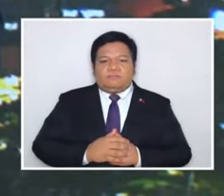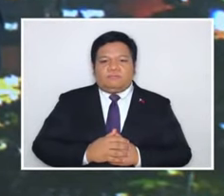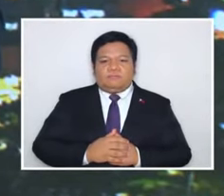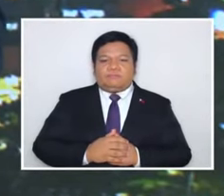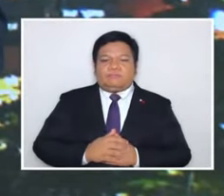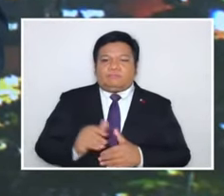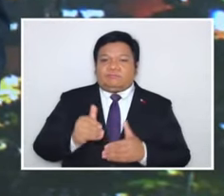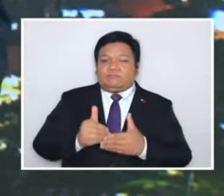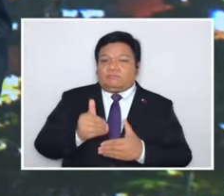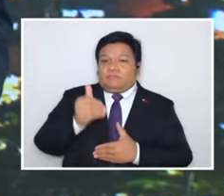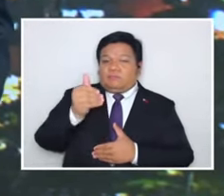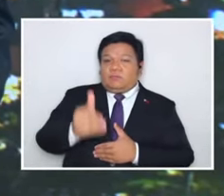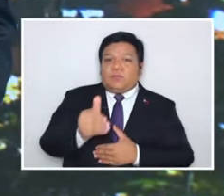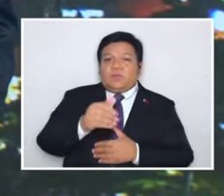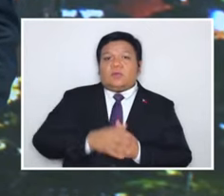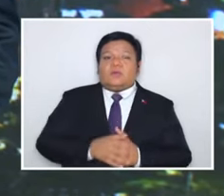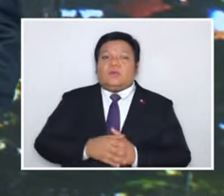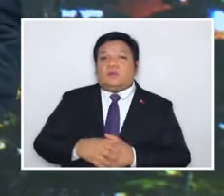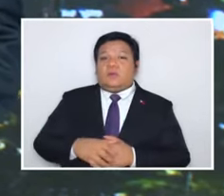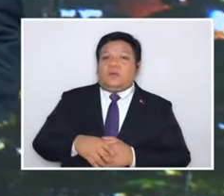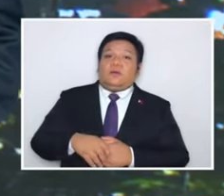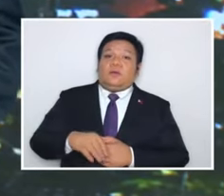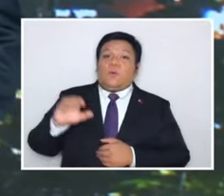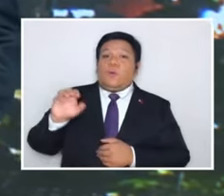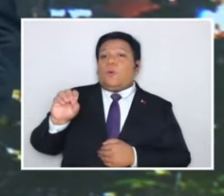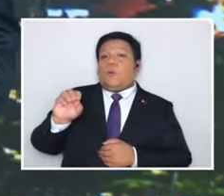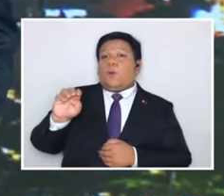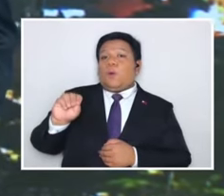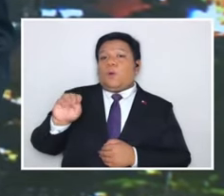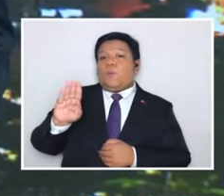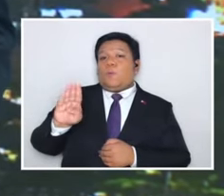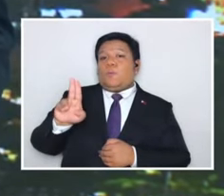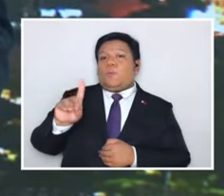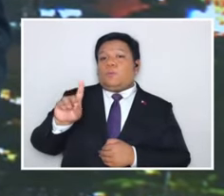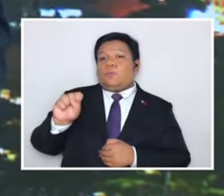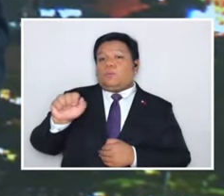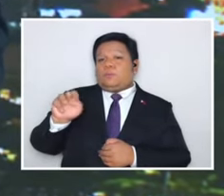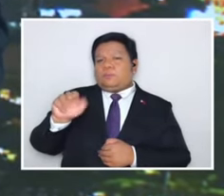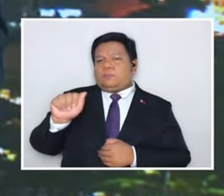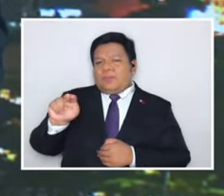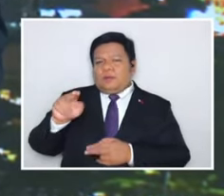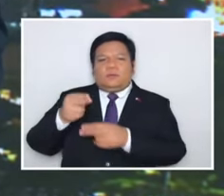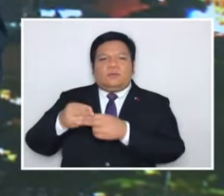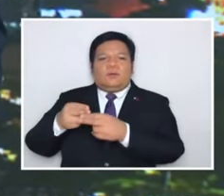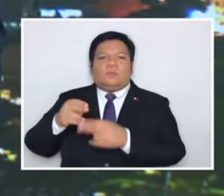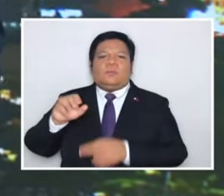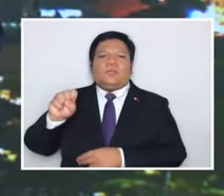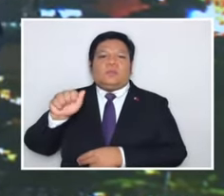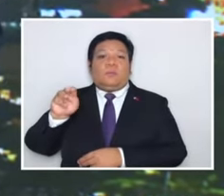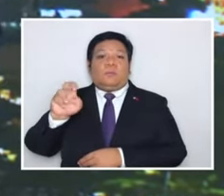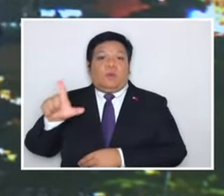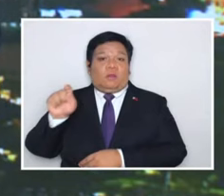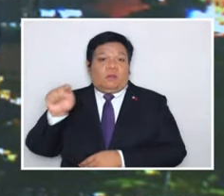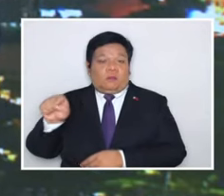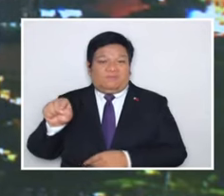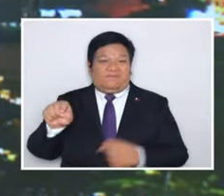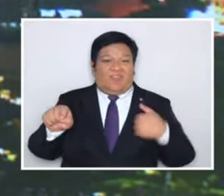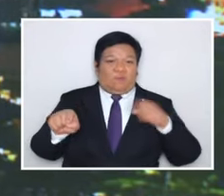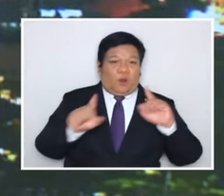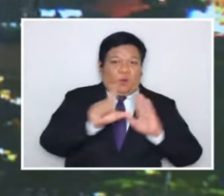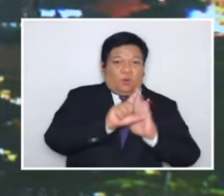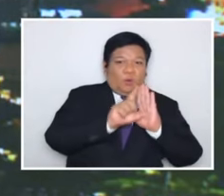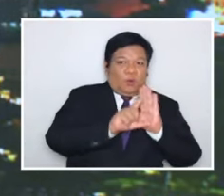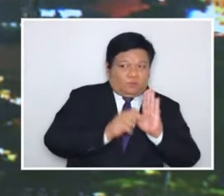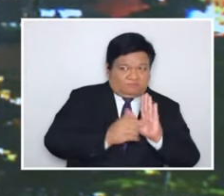Tinanggihan ni Ombudsman Samuel Martires ang kahilingan ng isang abogado na makakuha ng kopya ng Statement of Assets, Liabilities and